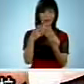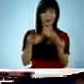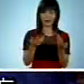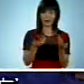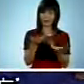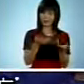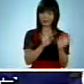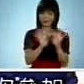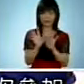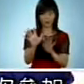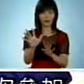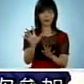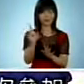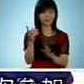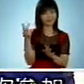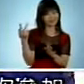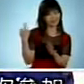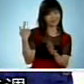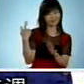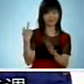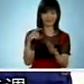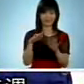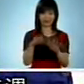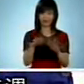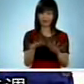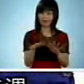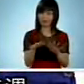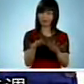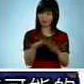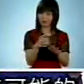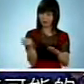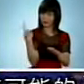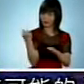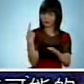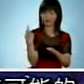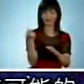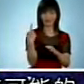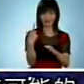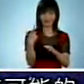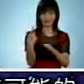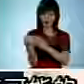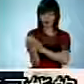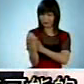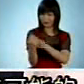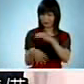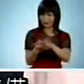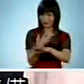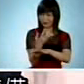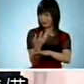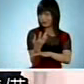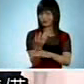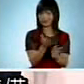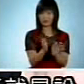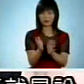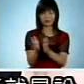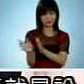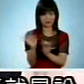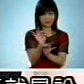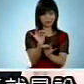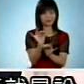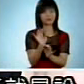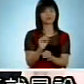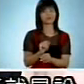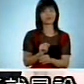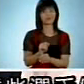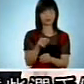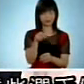以啦，就有些地方你看像在上一次参加都没有的待遇哦，我们这一次尽其可能的为他们来准备。那我们